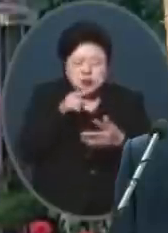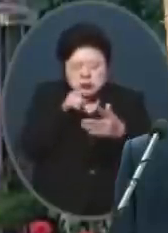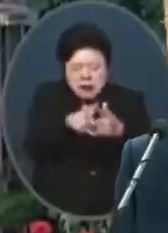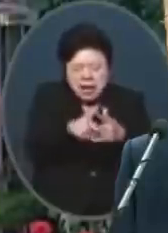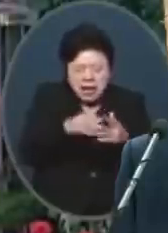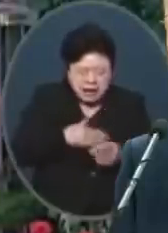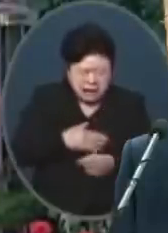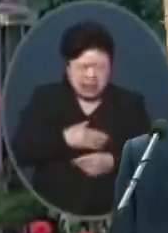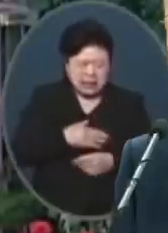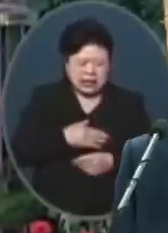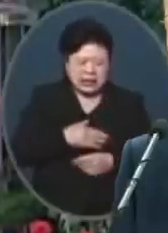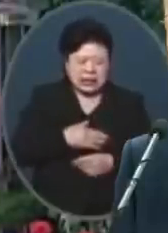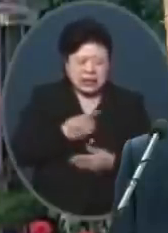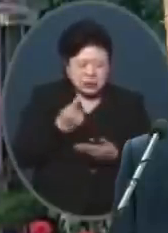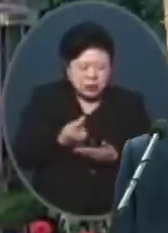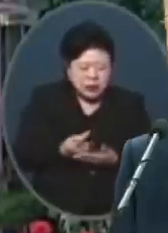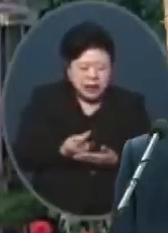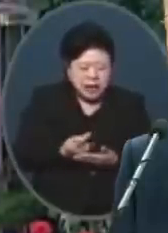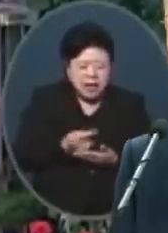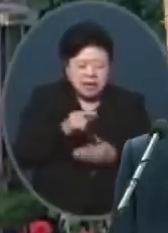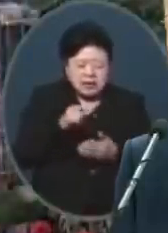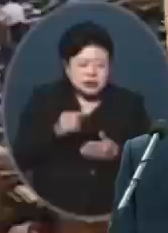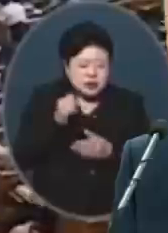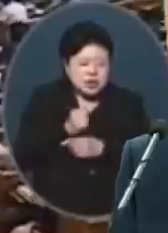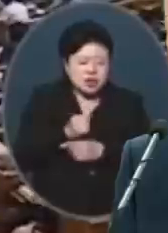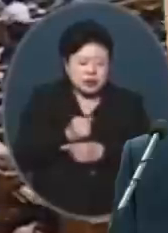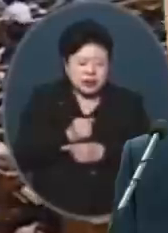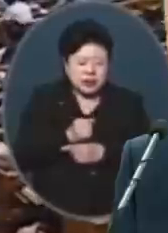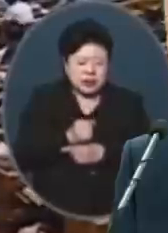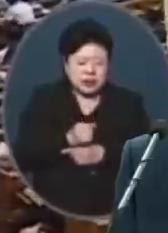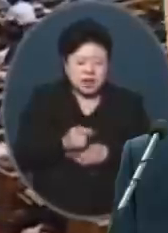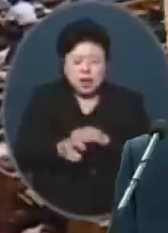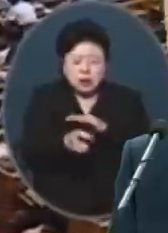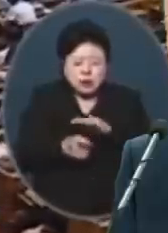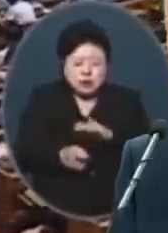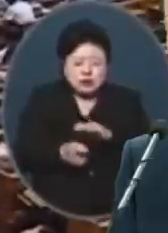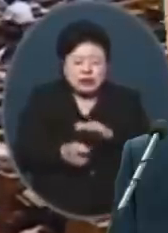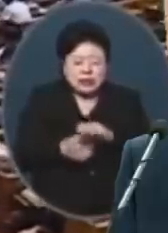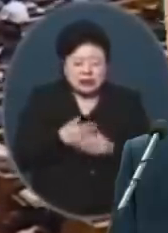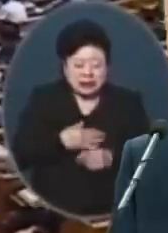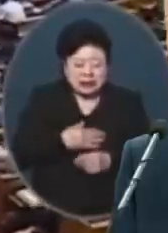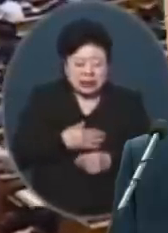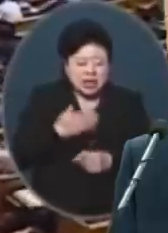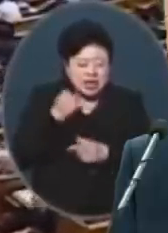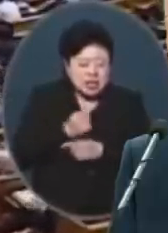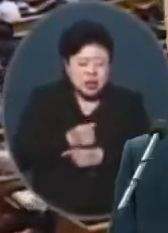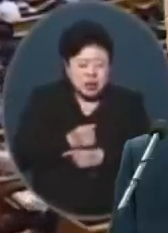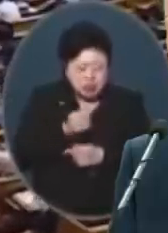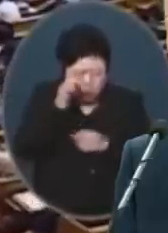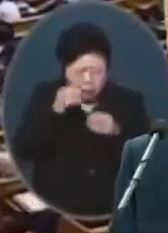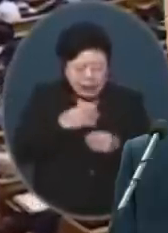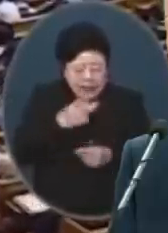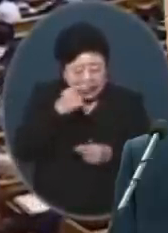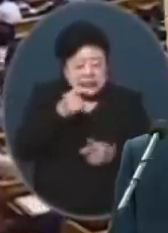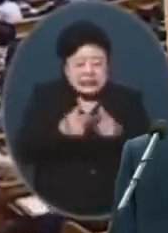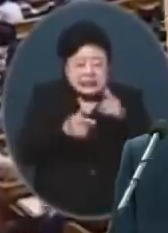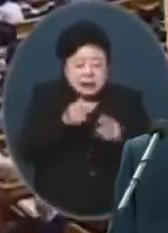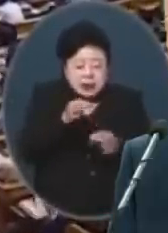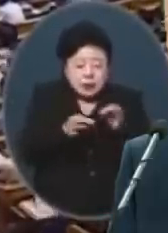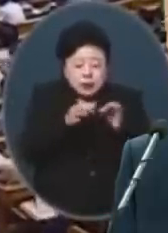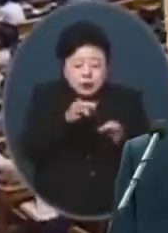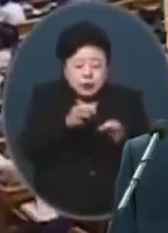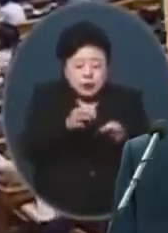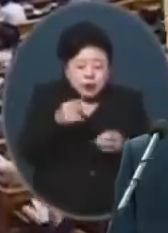입고 너희에게 나훈아 속에는 노략질은 이기자 그들을 열매로 그들을 알지니 가시나무에서